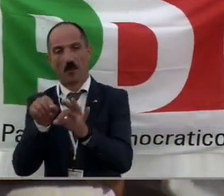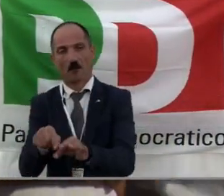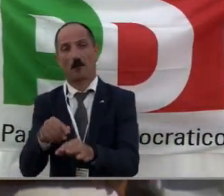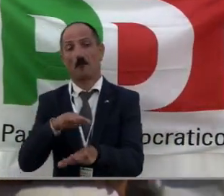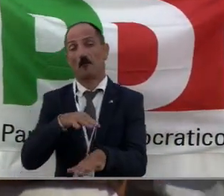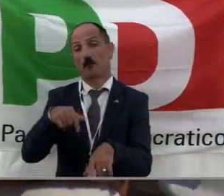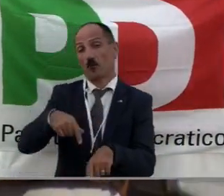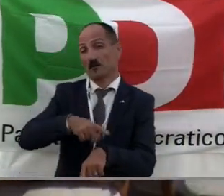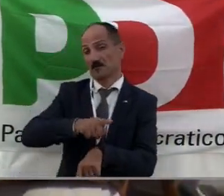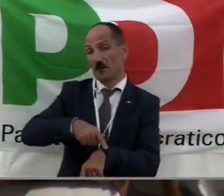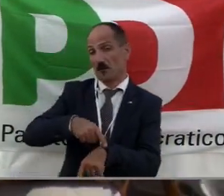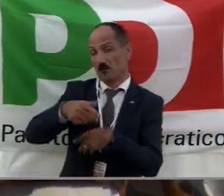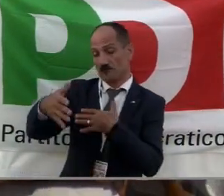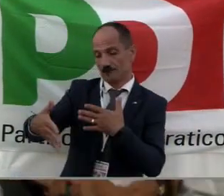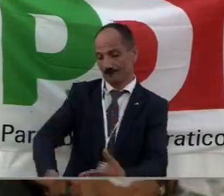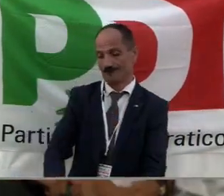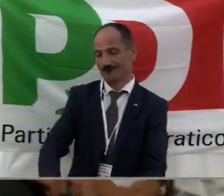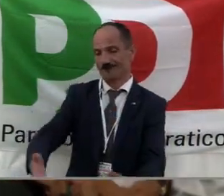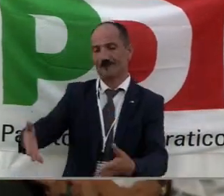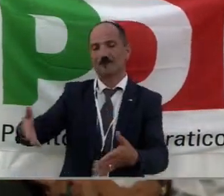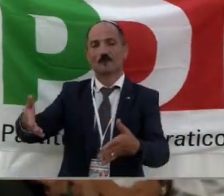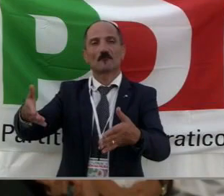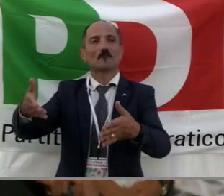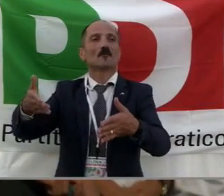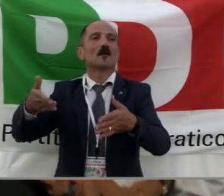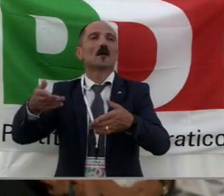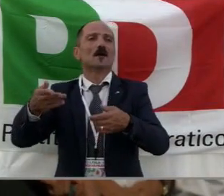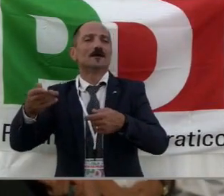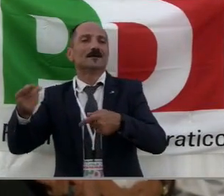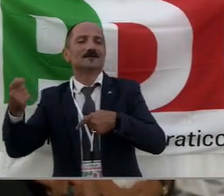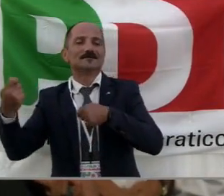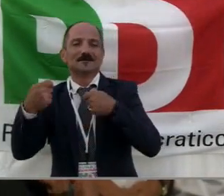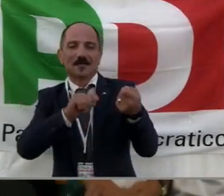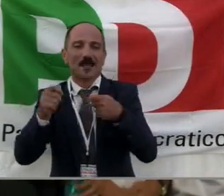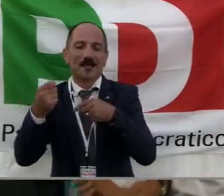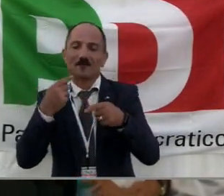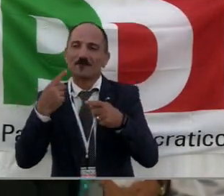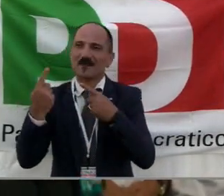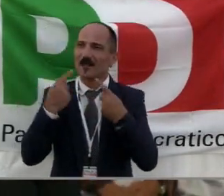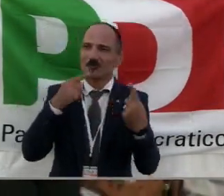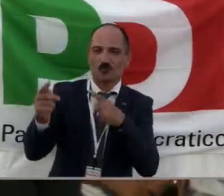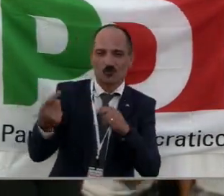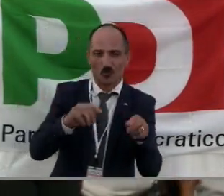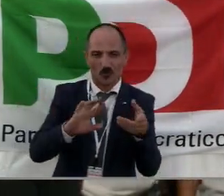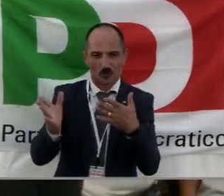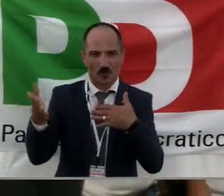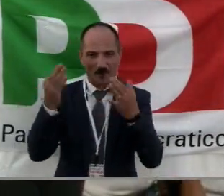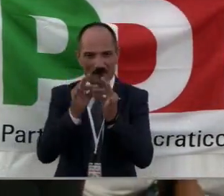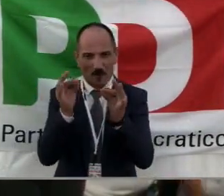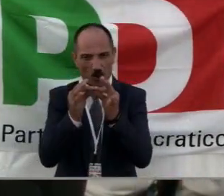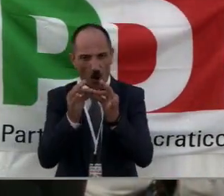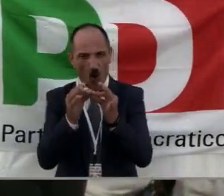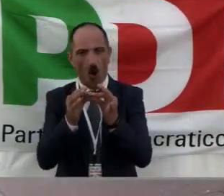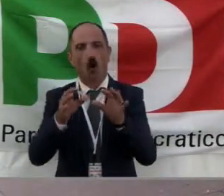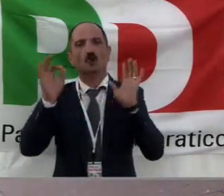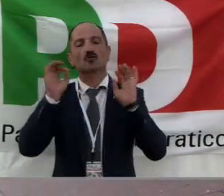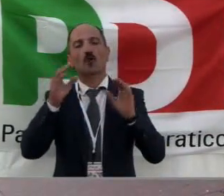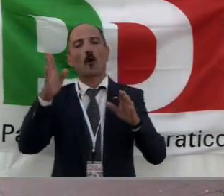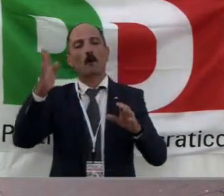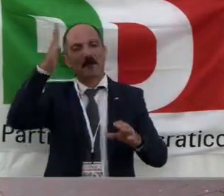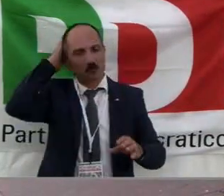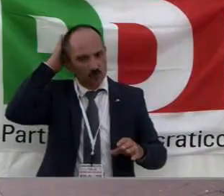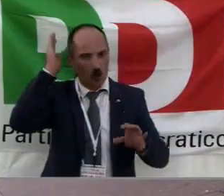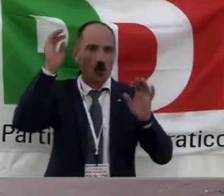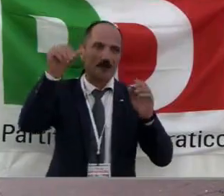5 Stelle ha sigillato l'inciuccio tra Berlusconi e Salvini sulla RAI e